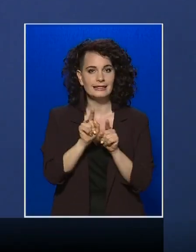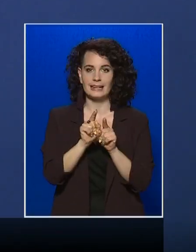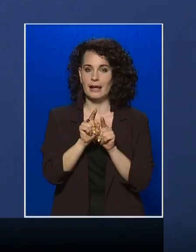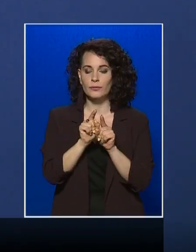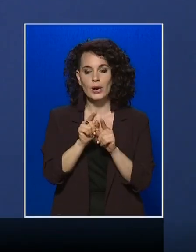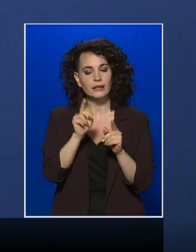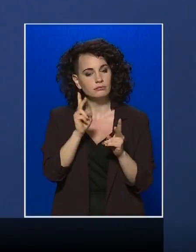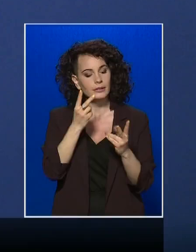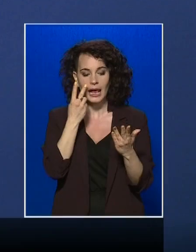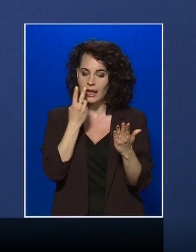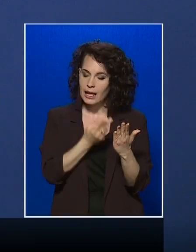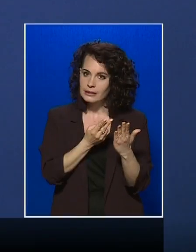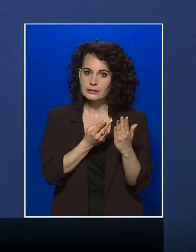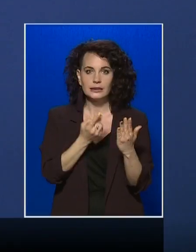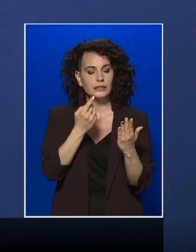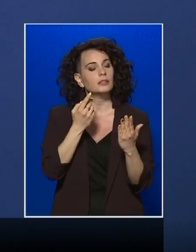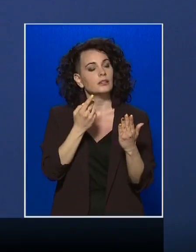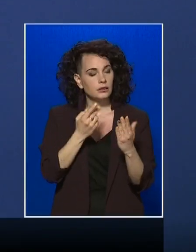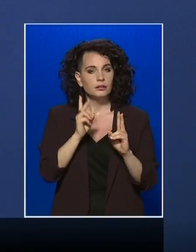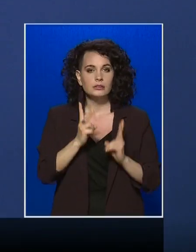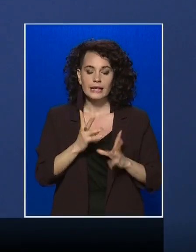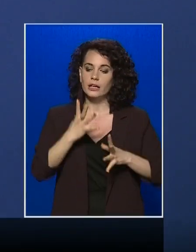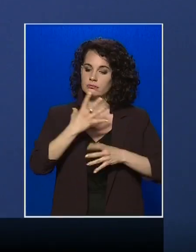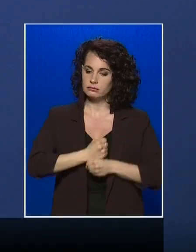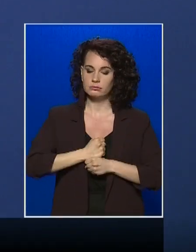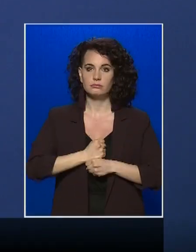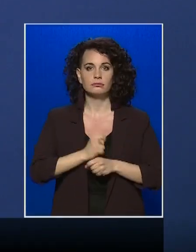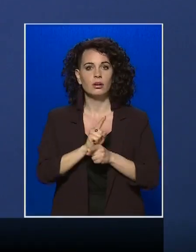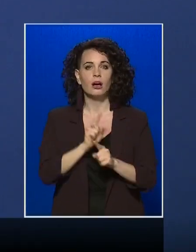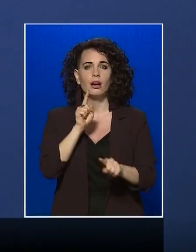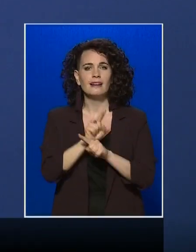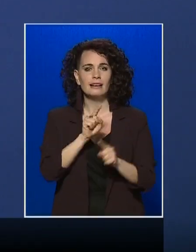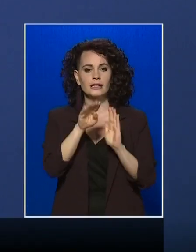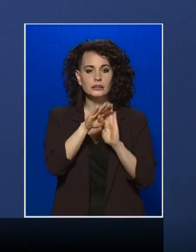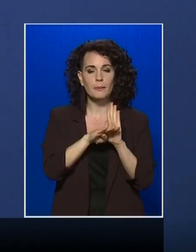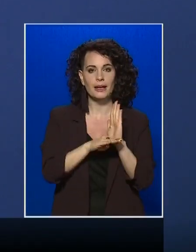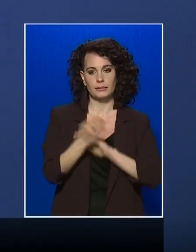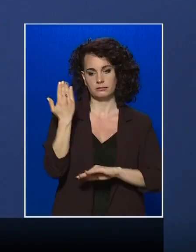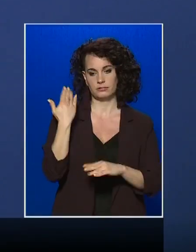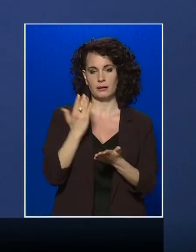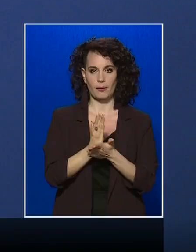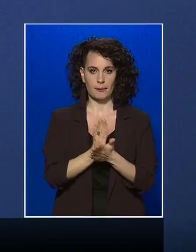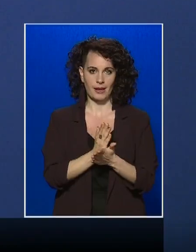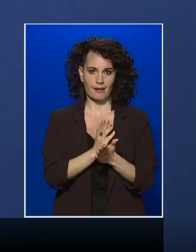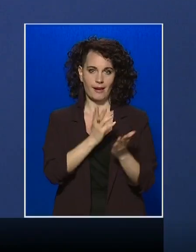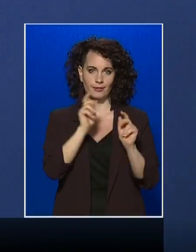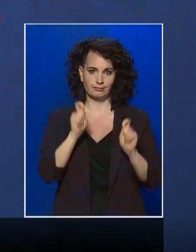figyelmünket, hogy fokozottan tartsuk be azokat a rendszabályokat, amelyeket korábban hoztunk.